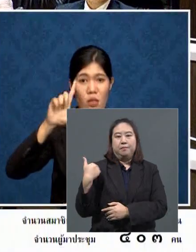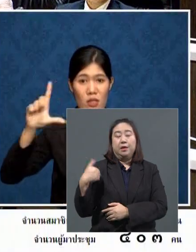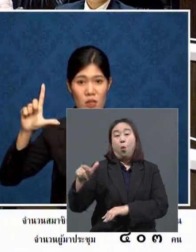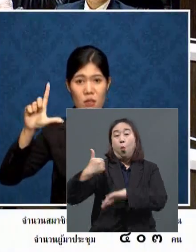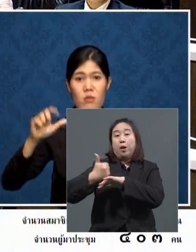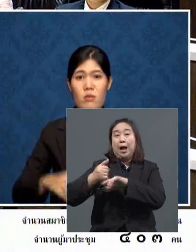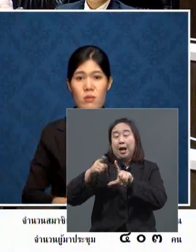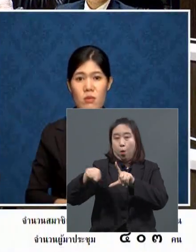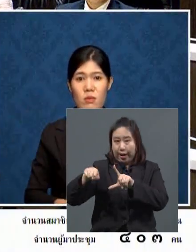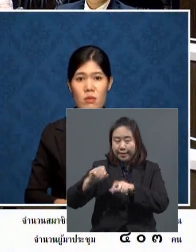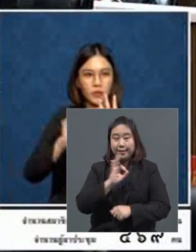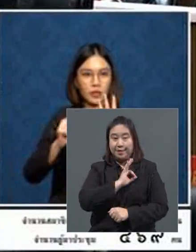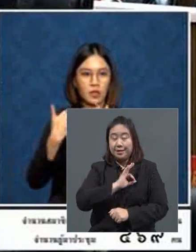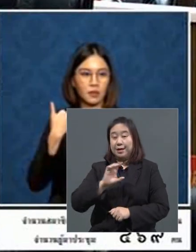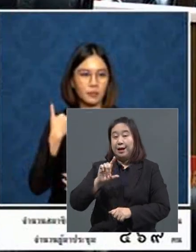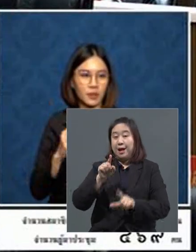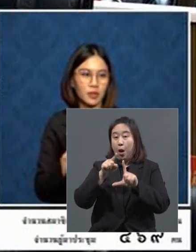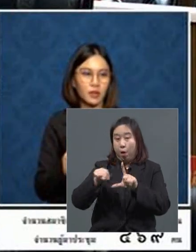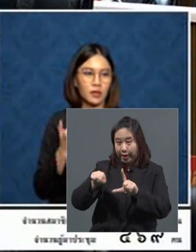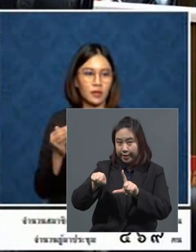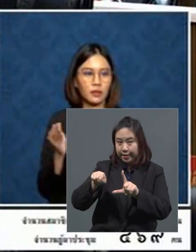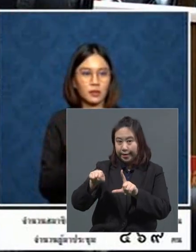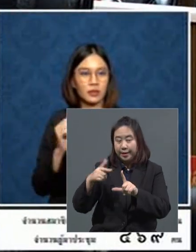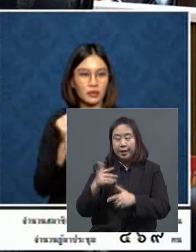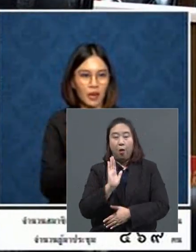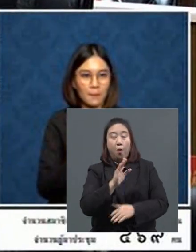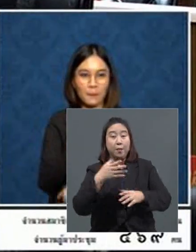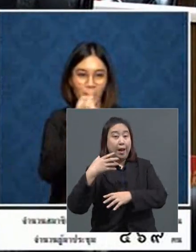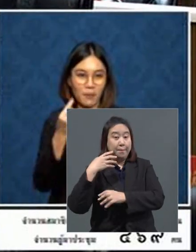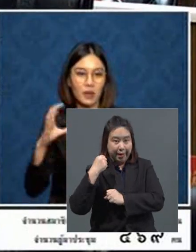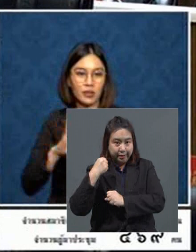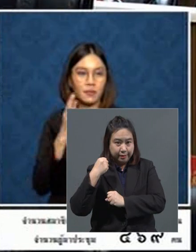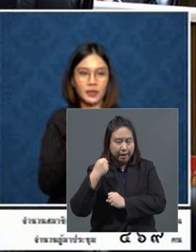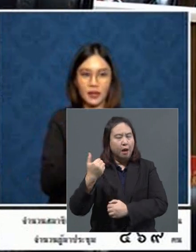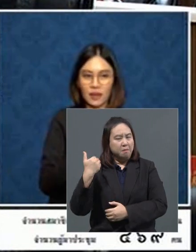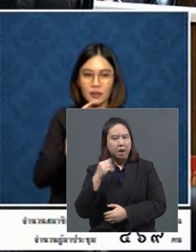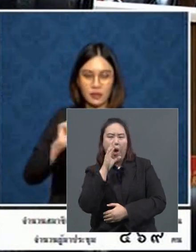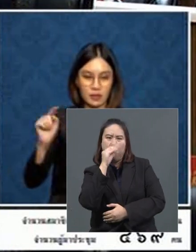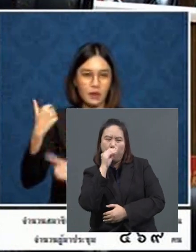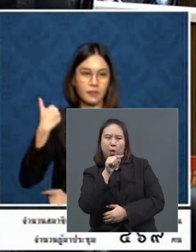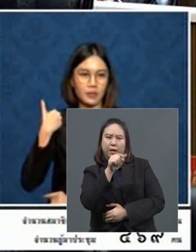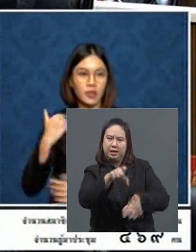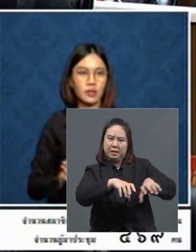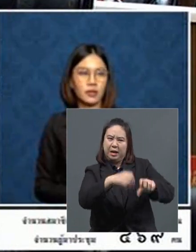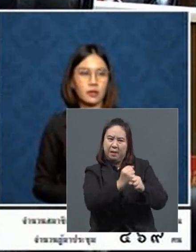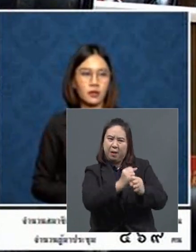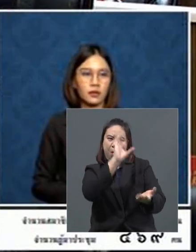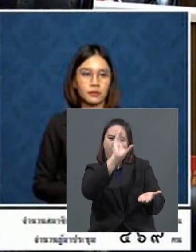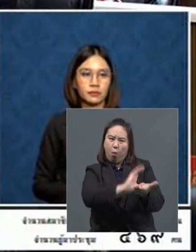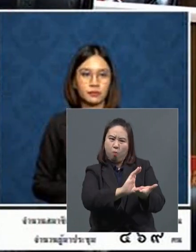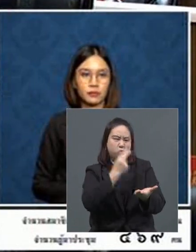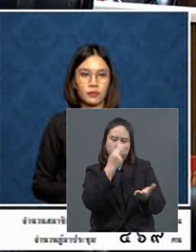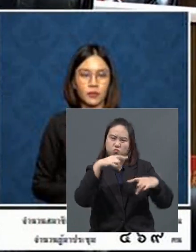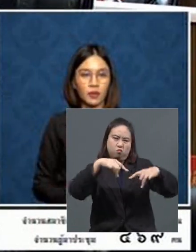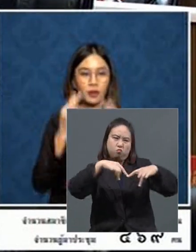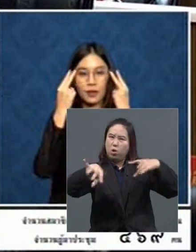หัวหน้าพรรคก้าวไกลสมาชิกพรรคก้าวไกลทางคุณจุรินจากประชาธิปัตย์เองนะคะที่ก็มีการวิภากวิจารณ์การจัดทำงบที่มองว่าไม่เหมาะสม